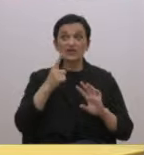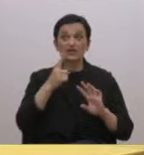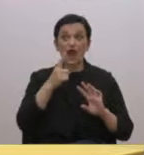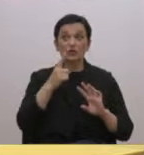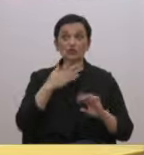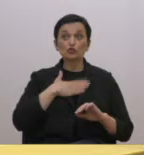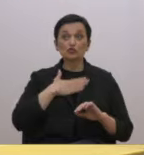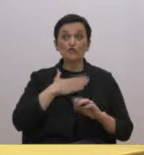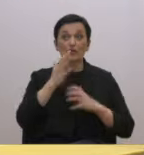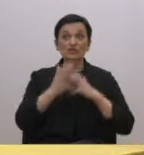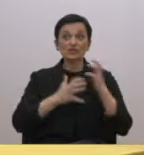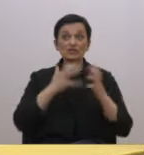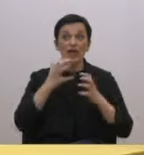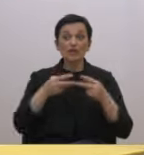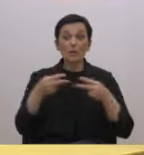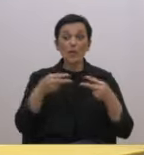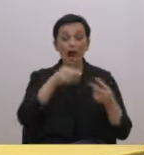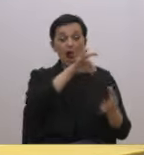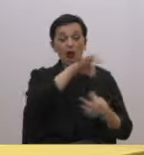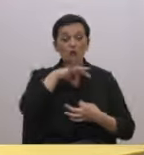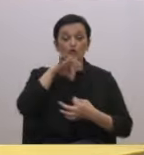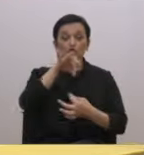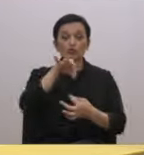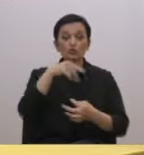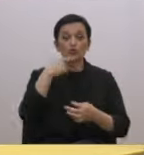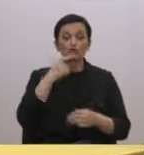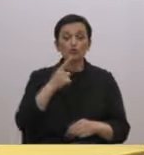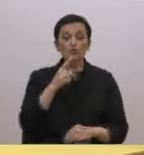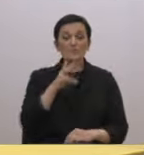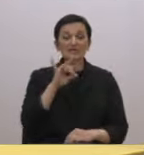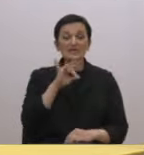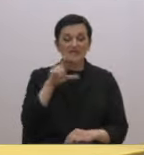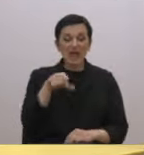რატომ ციტირებთ ჩვენ საერთაშორისო პარტნიორებს? იმიტომ რომ მამუკა